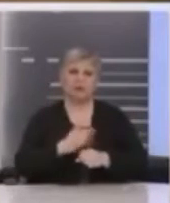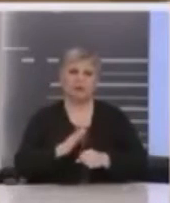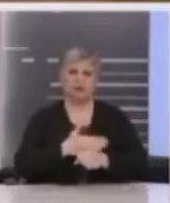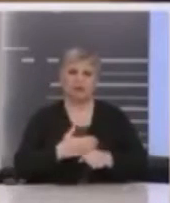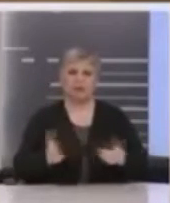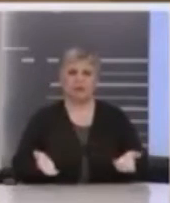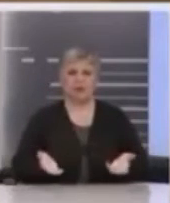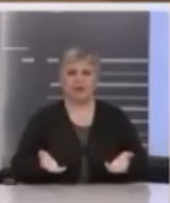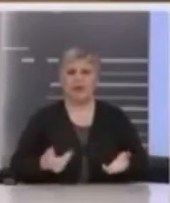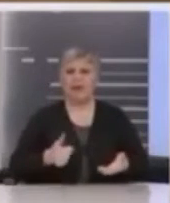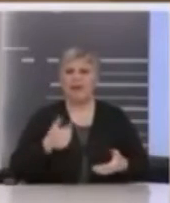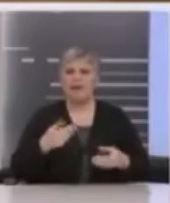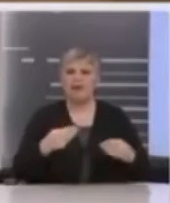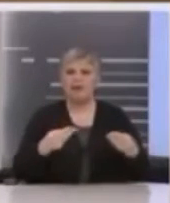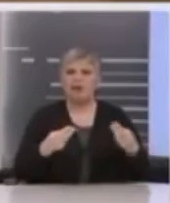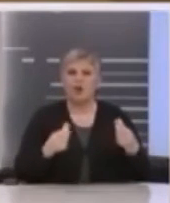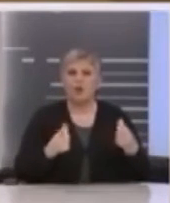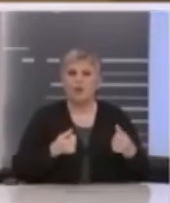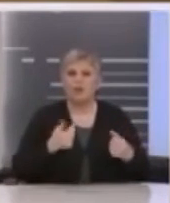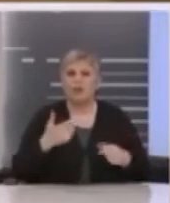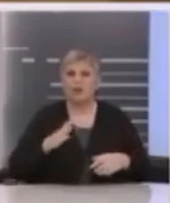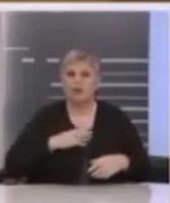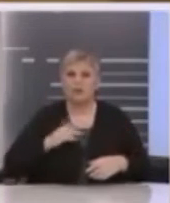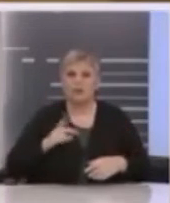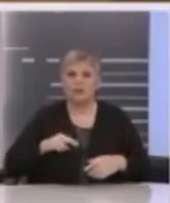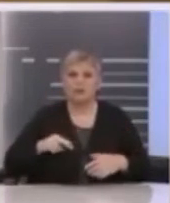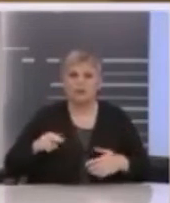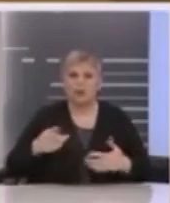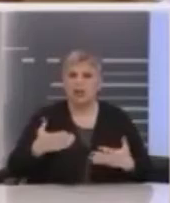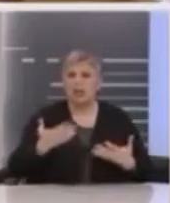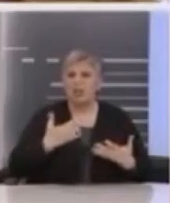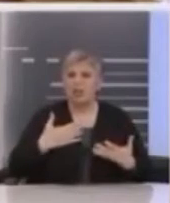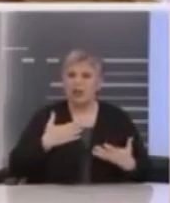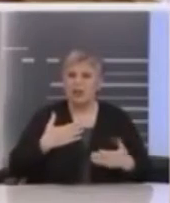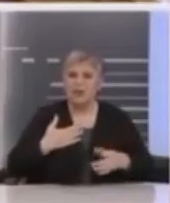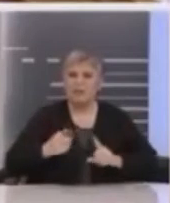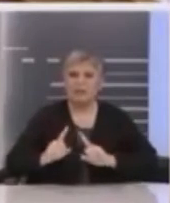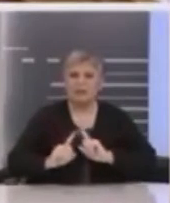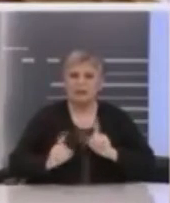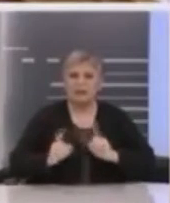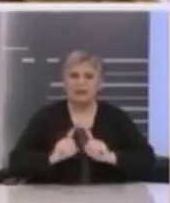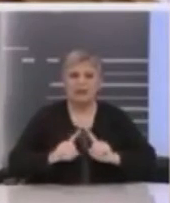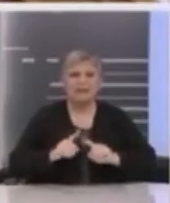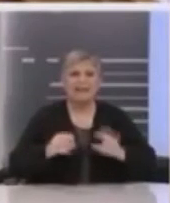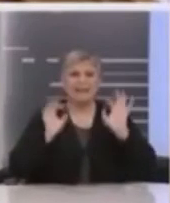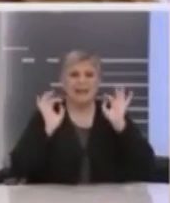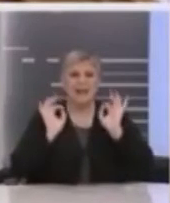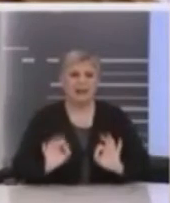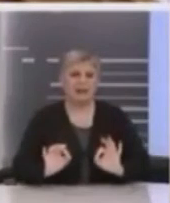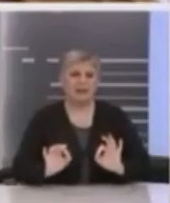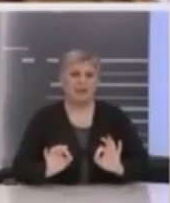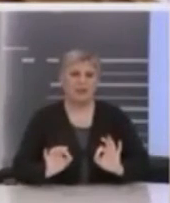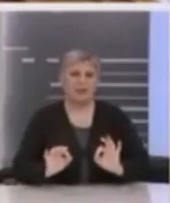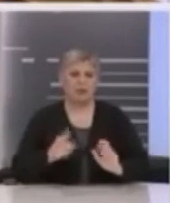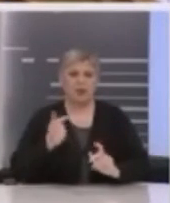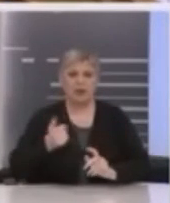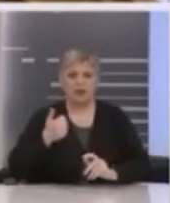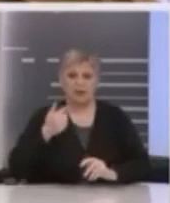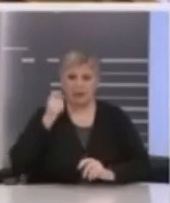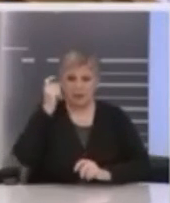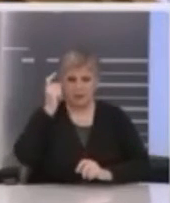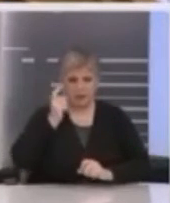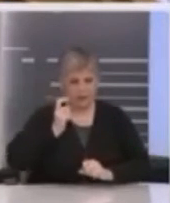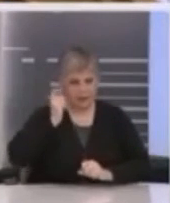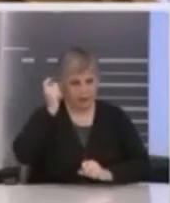αναπαραγωγή πελατειακών αντιλήψεων. Με τη σκέψη πια, τελειώνω κυρία Πρόεδρε, με τη σκέψη πια ότι